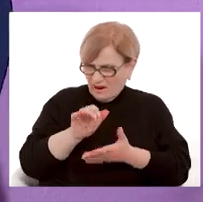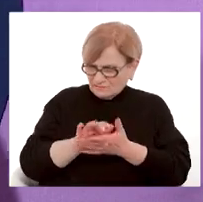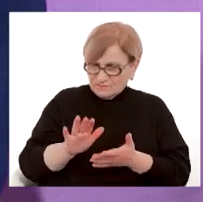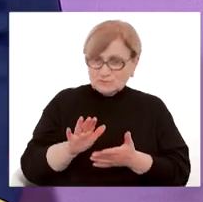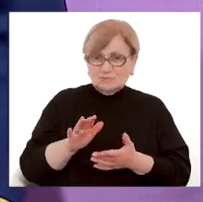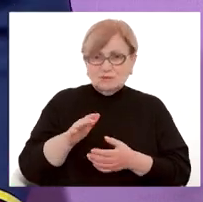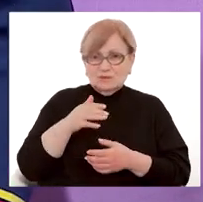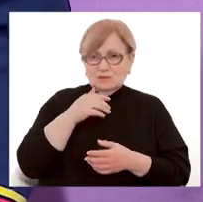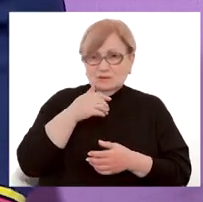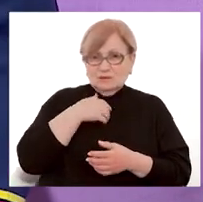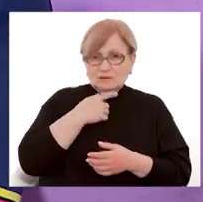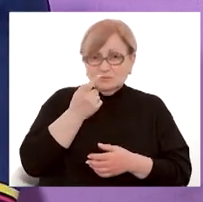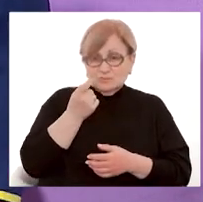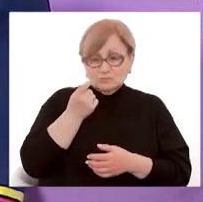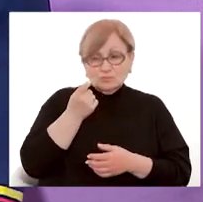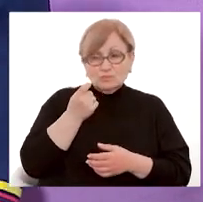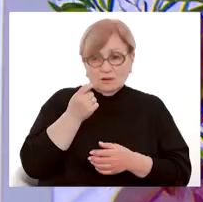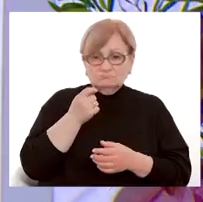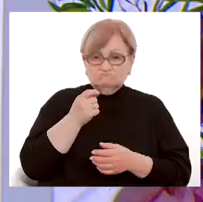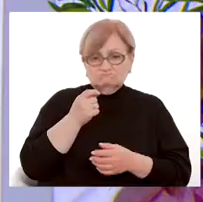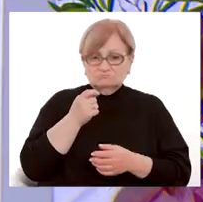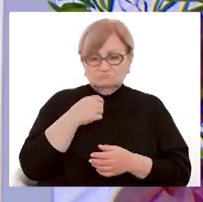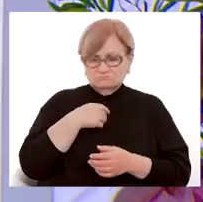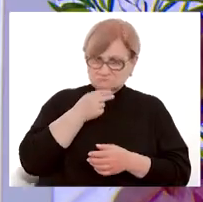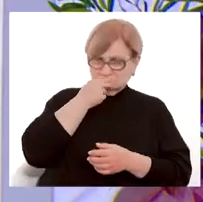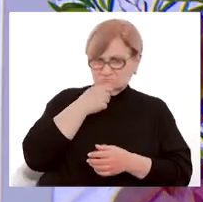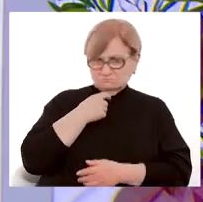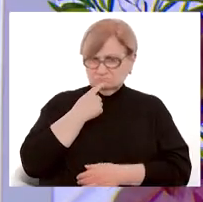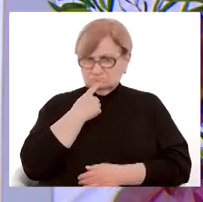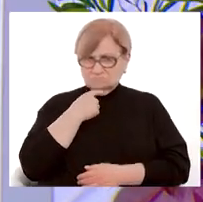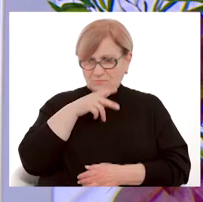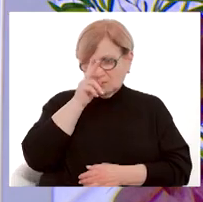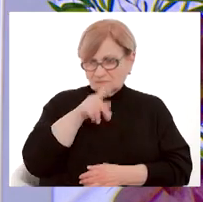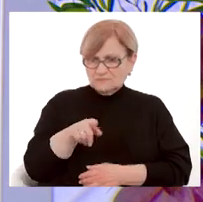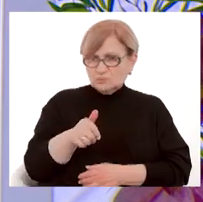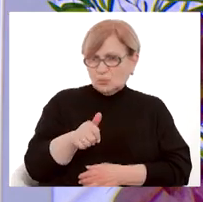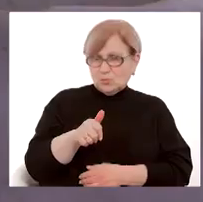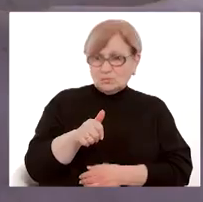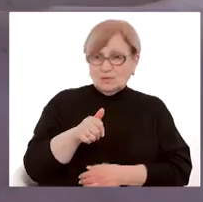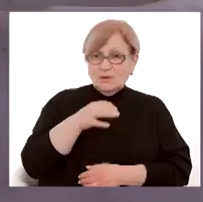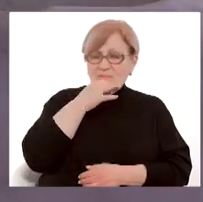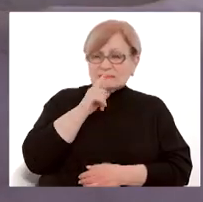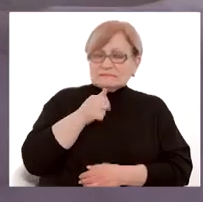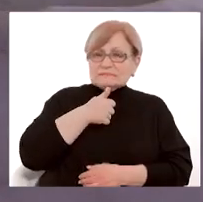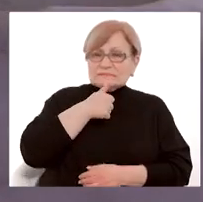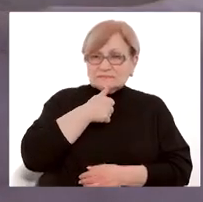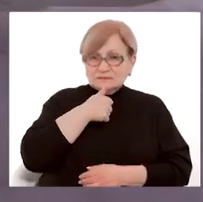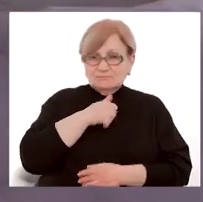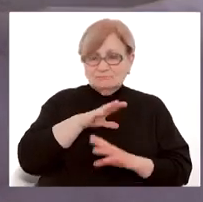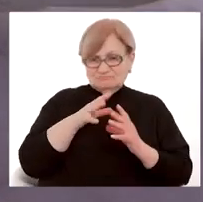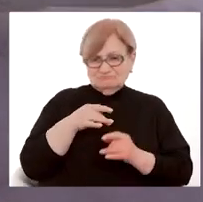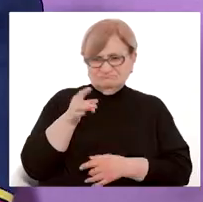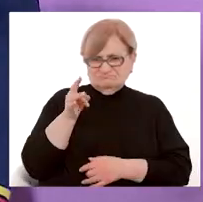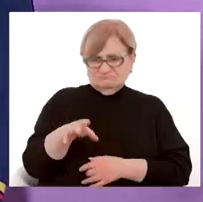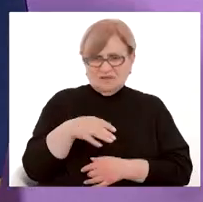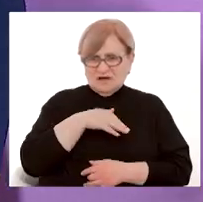არის, ამ შემთხვევაში შეიძლება ცოტა თავი შევიკავო, ხო? აი დიდათ არ დავაგემოვნო, მე რაღაცა მცდელობის მერე შეიძლება გავსინჯო, ან საერთოდაც